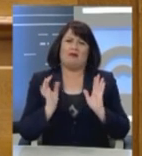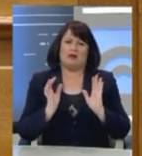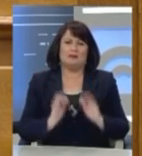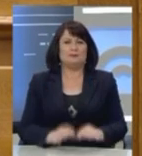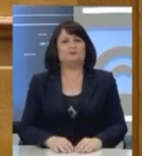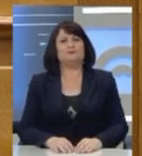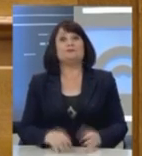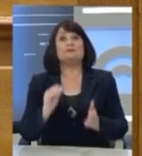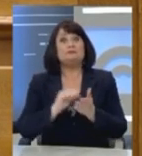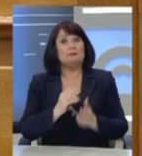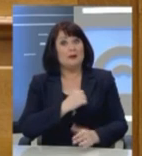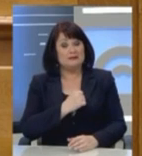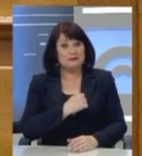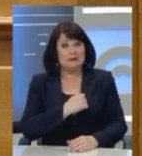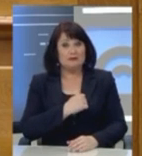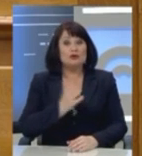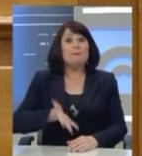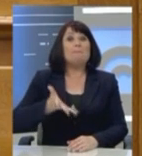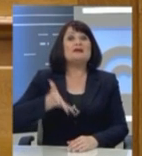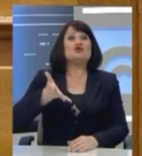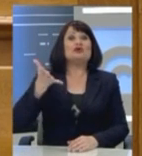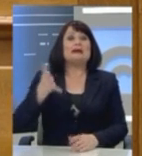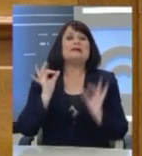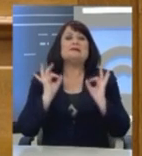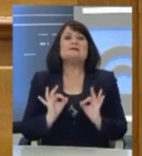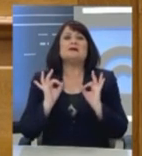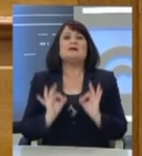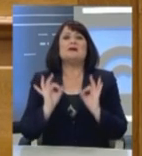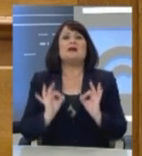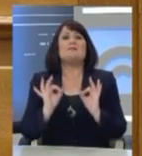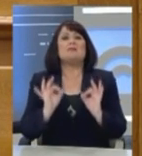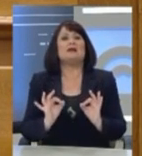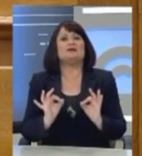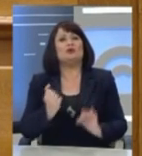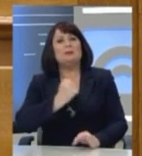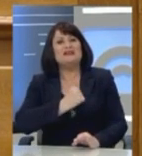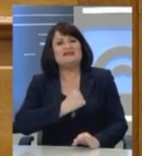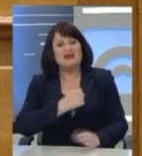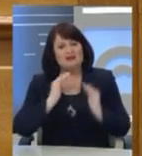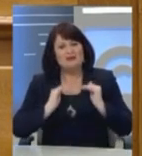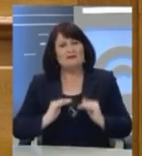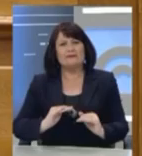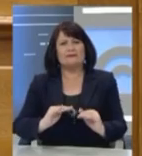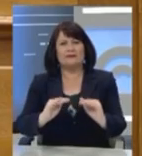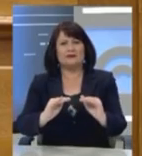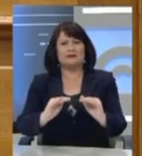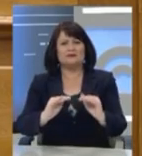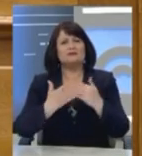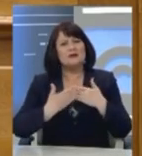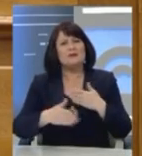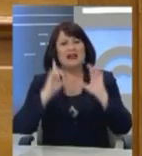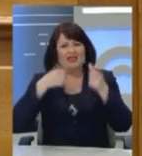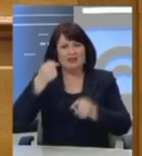Θεωρούμε επίσης ότι ο Κωνσταντίνος Μητσοτάκης υπήρξε συνεπής στη στάση αυτή και στα χρόνια που ακολούθησαν